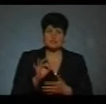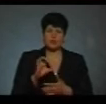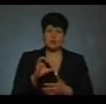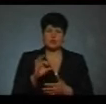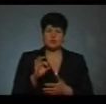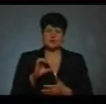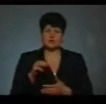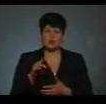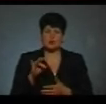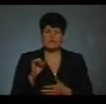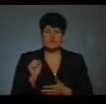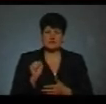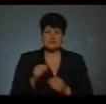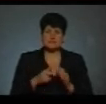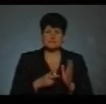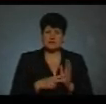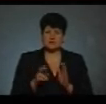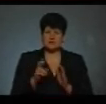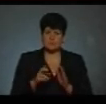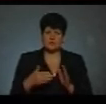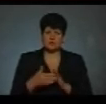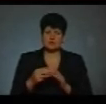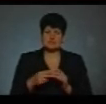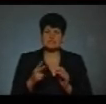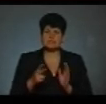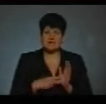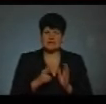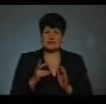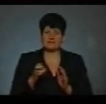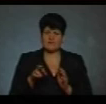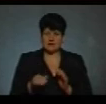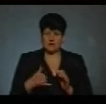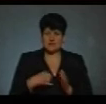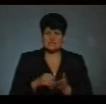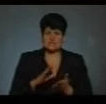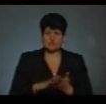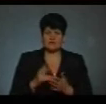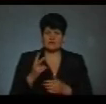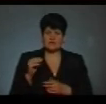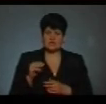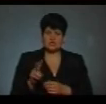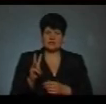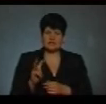Островська. 17 березня по 17 квітня в нас зареєстровано